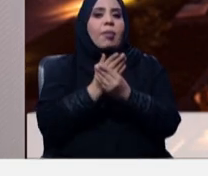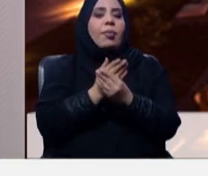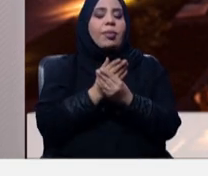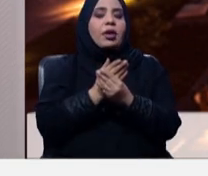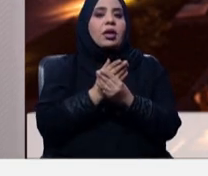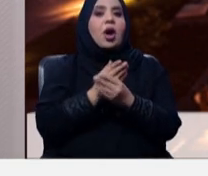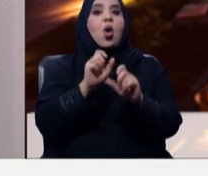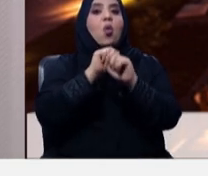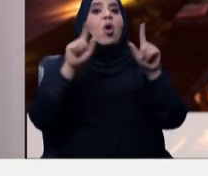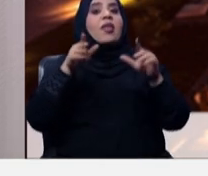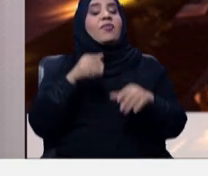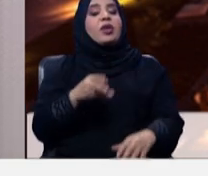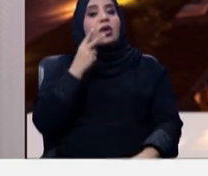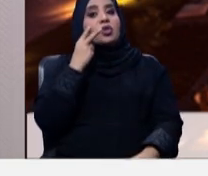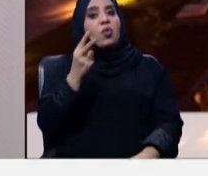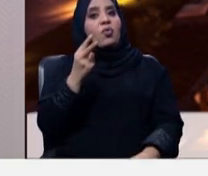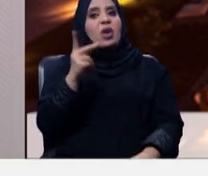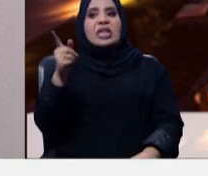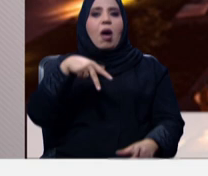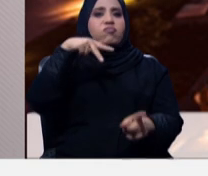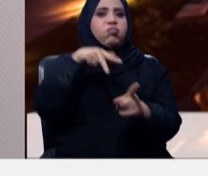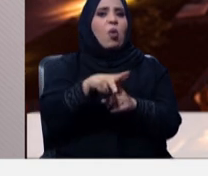ويعني اللي كانت تضر أو